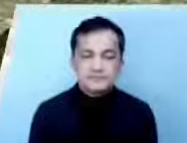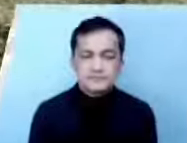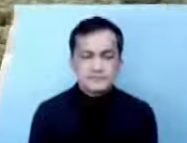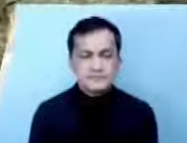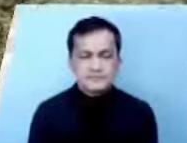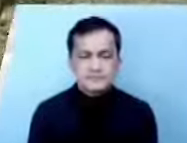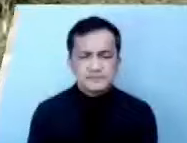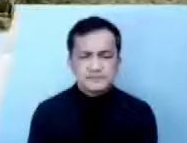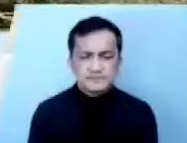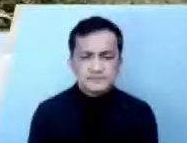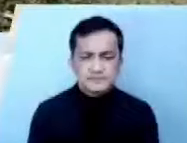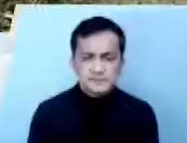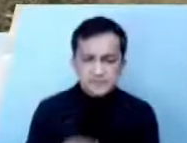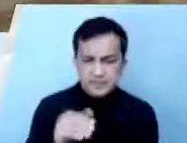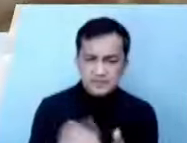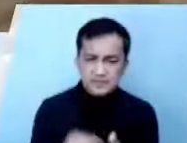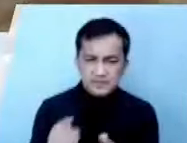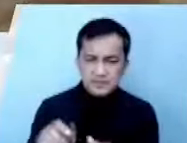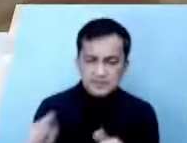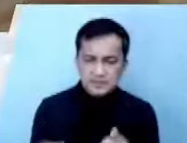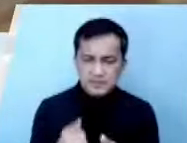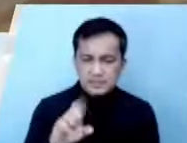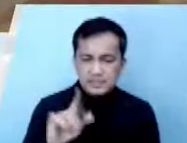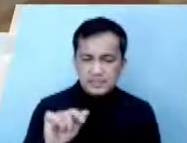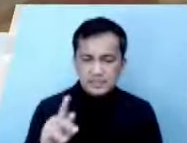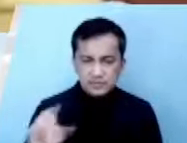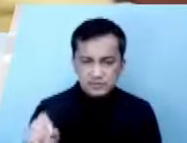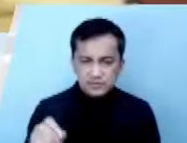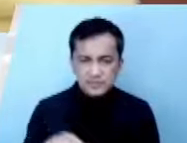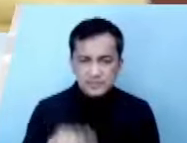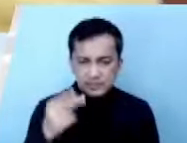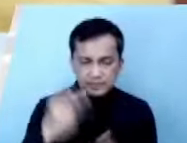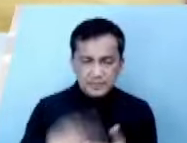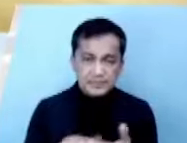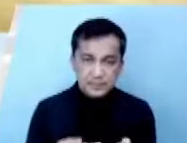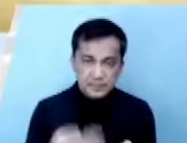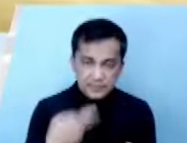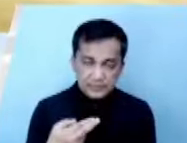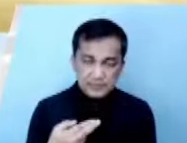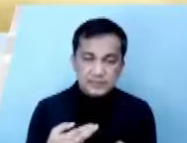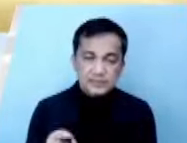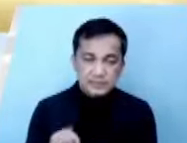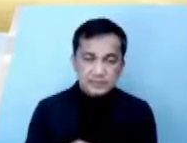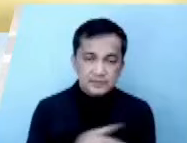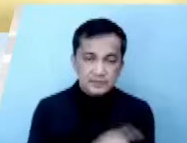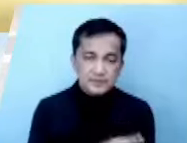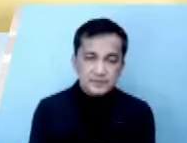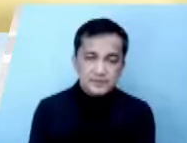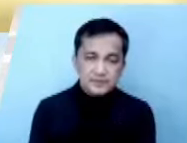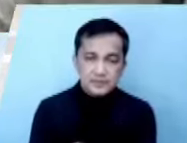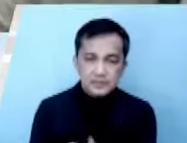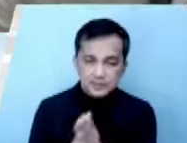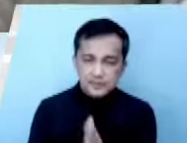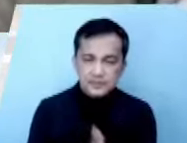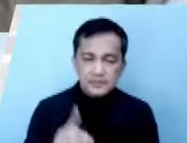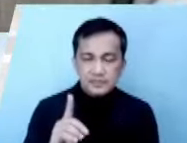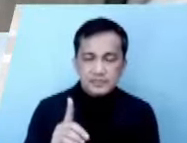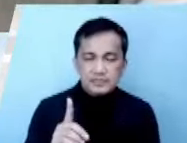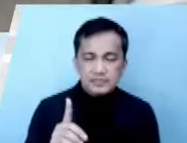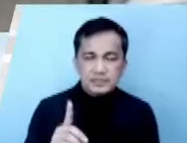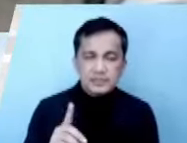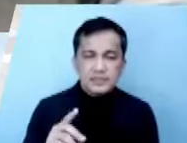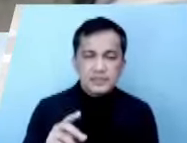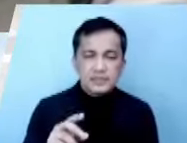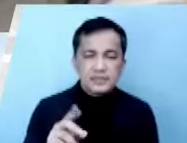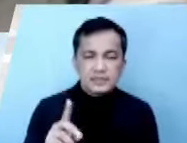Sa gitna ng mga hamon sa El Nino at mataas na presyo ng bigas, dagdag na kapangyarihan ang hirit ng Department of Agriculture para sa National